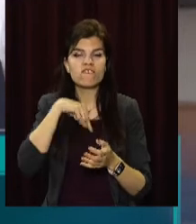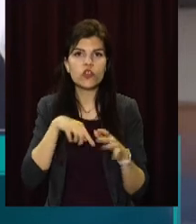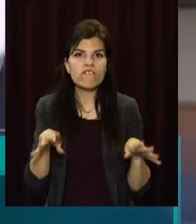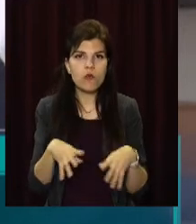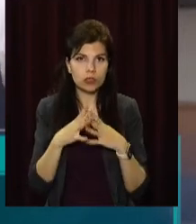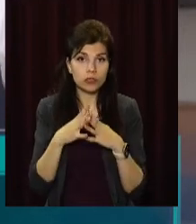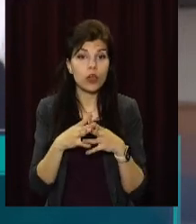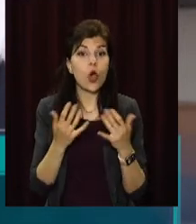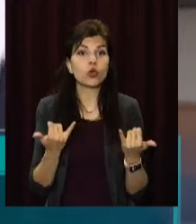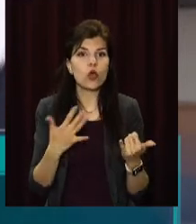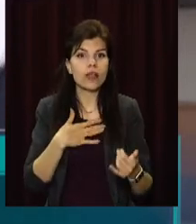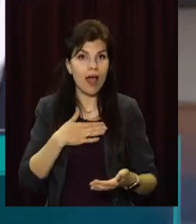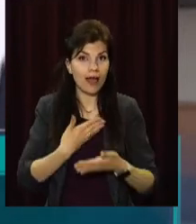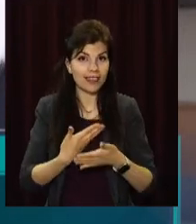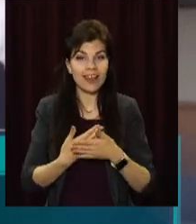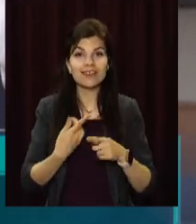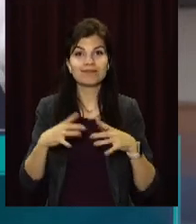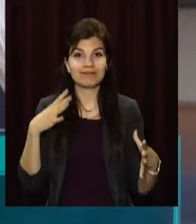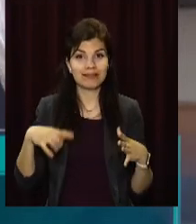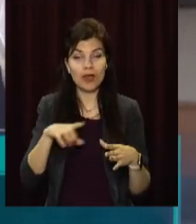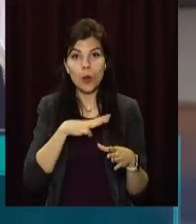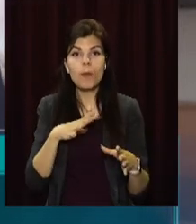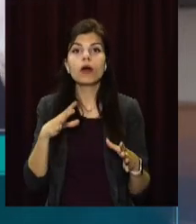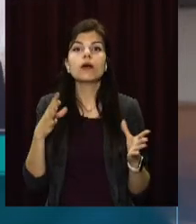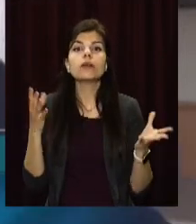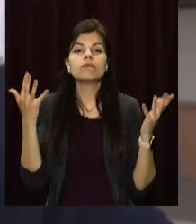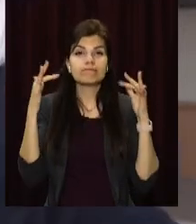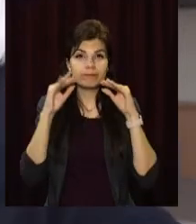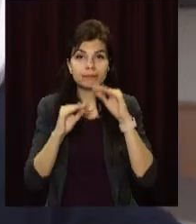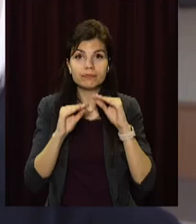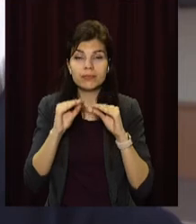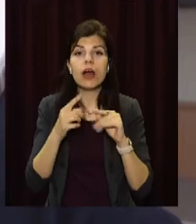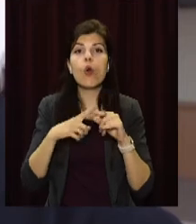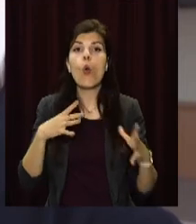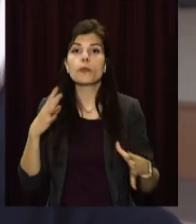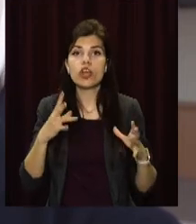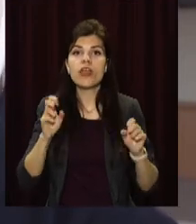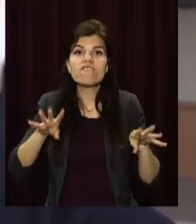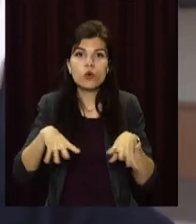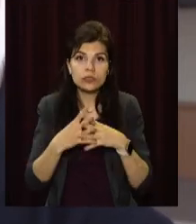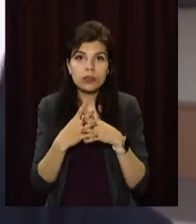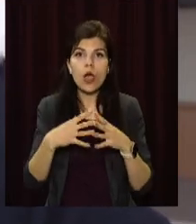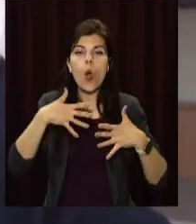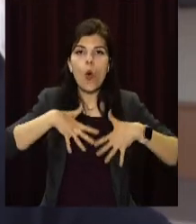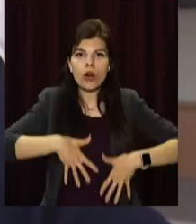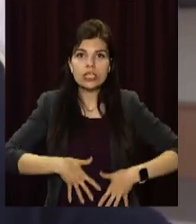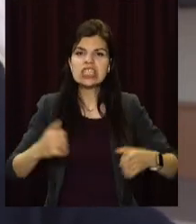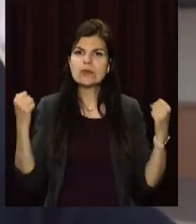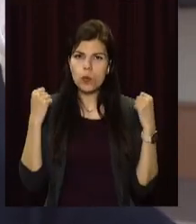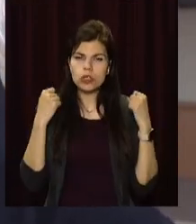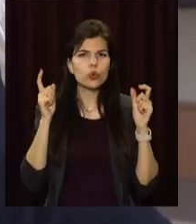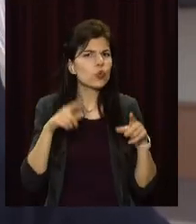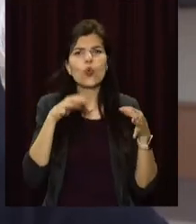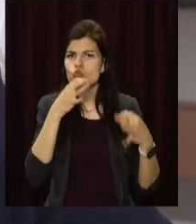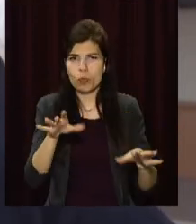от якраз сьогодні наша активна розмінка була построєна на упражненнях на відновлення організму спортсмена, да і